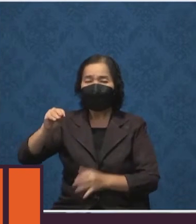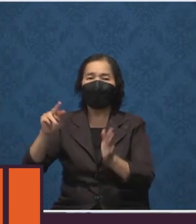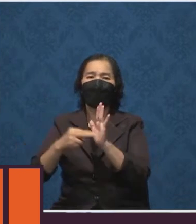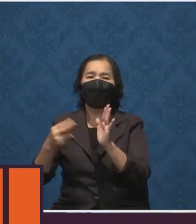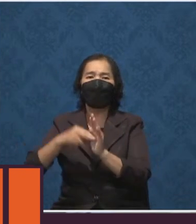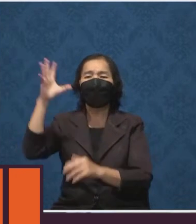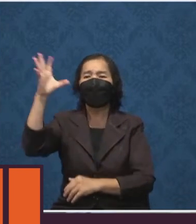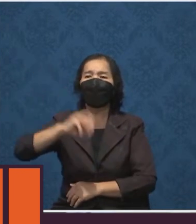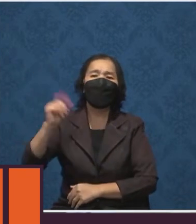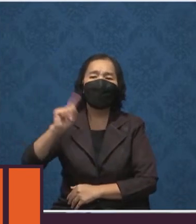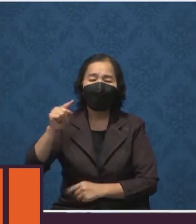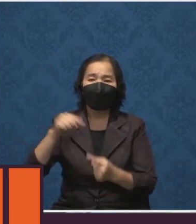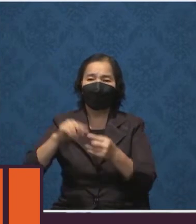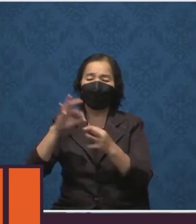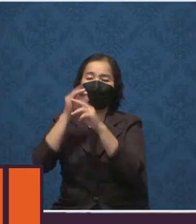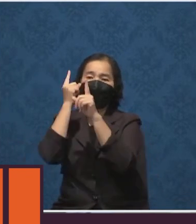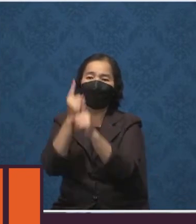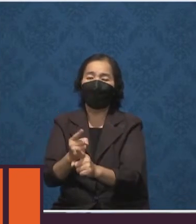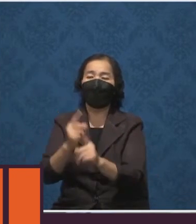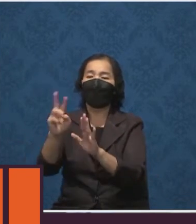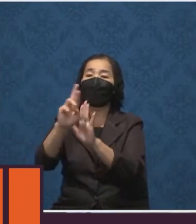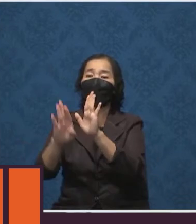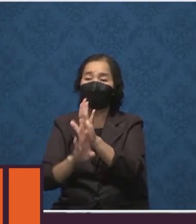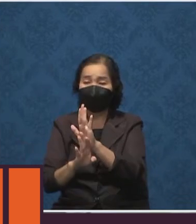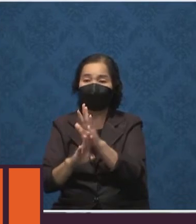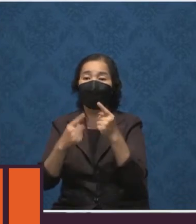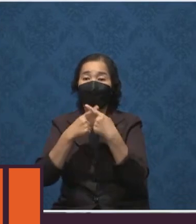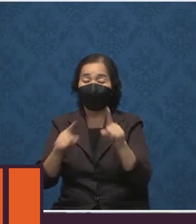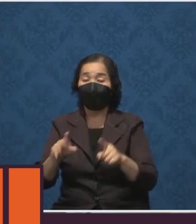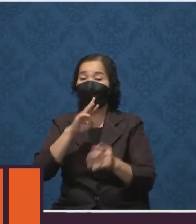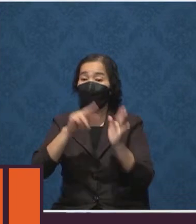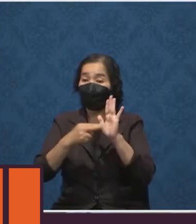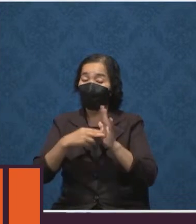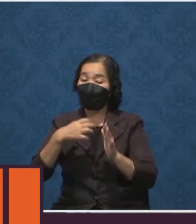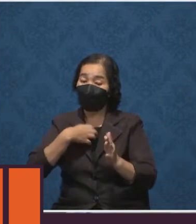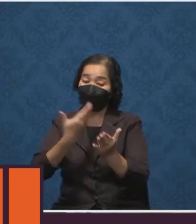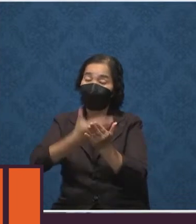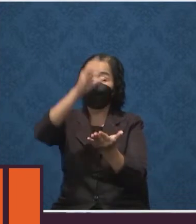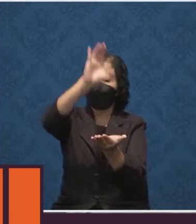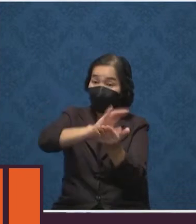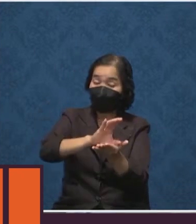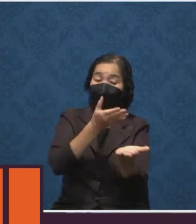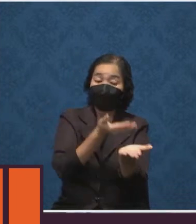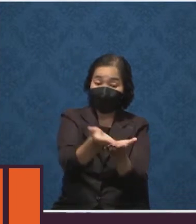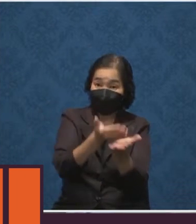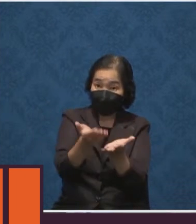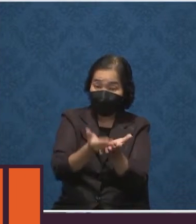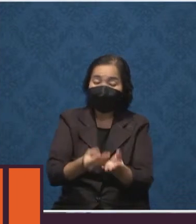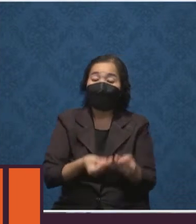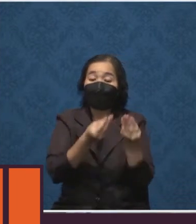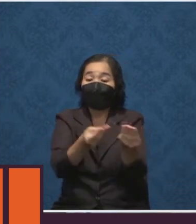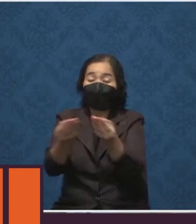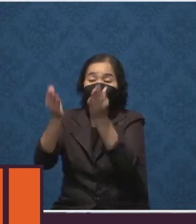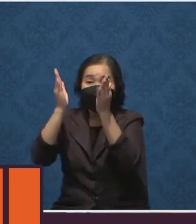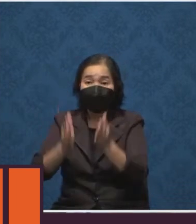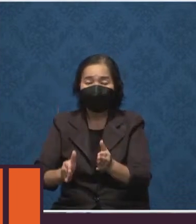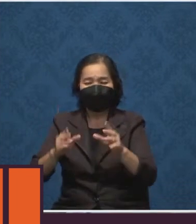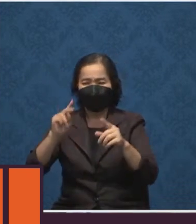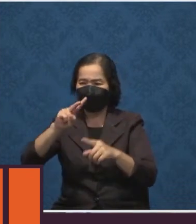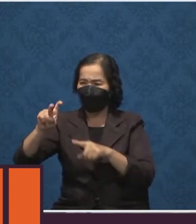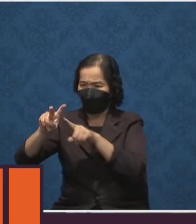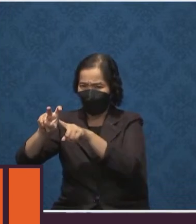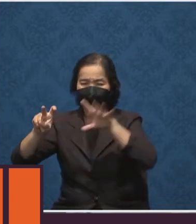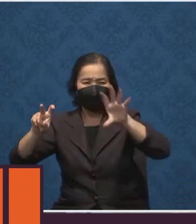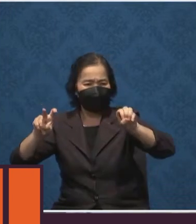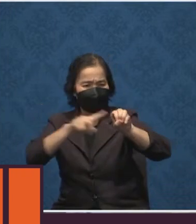เขามาตามบเฉพาะการแล้วท่านจะตั้งงบเพื่อซือให้กัอีกสองอ 50 คนที่เป็เศษเกินมาตาม